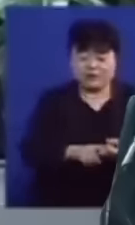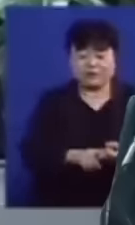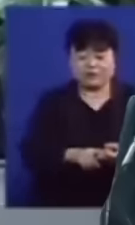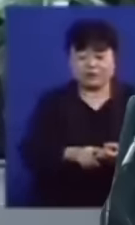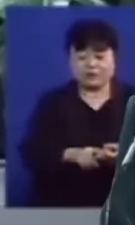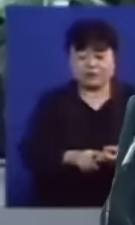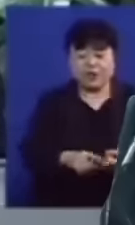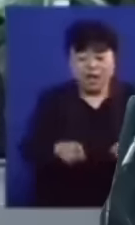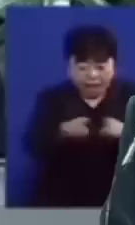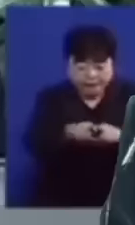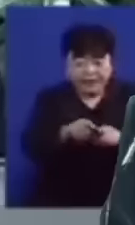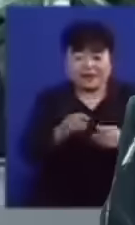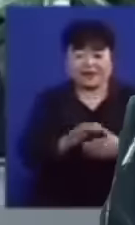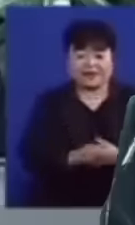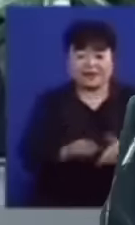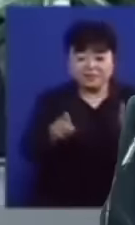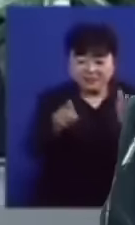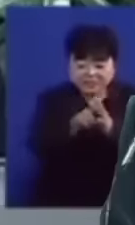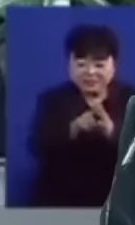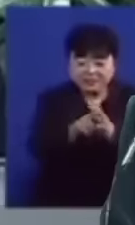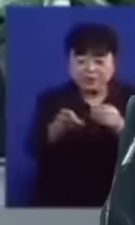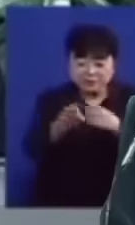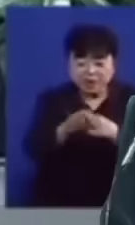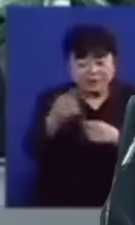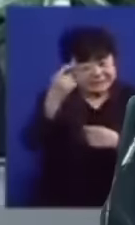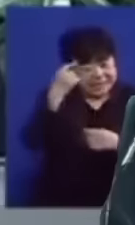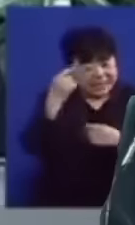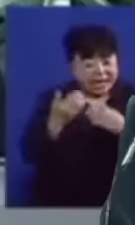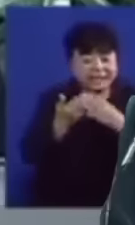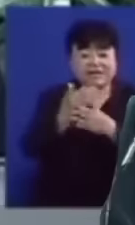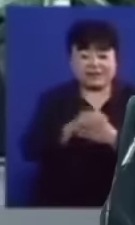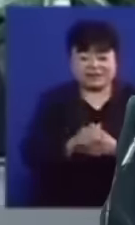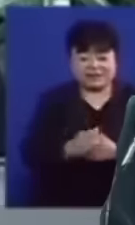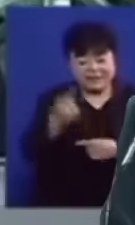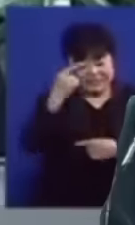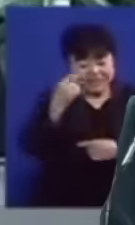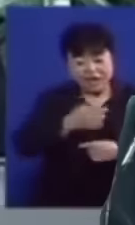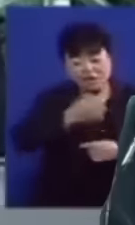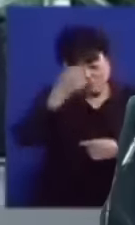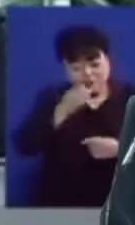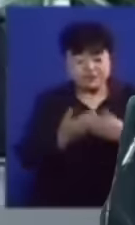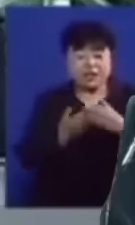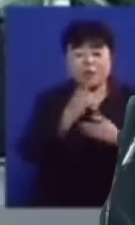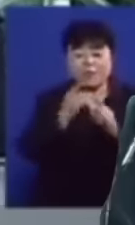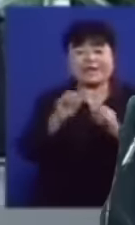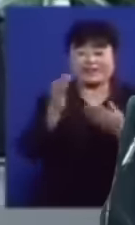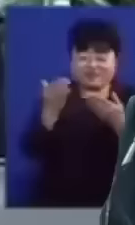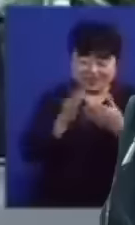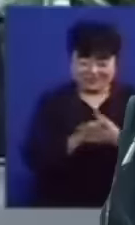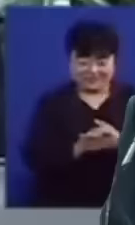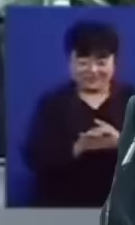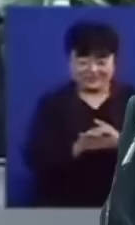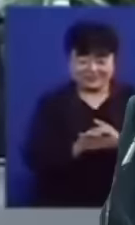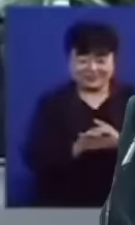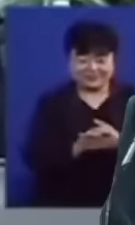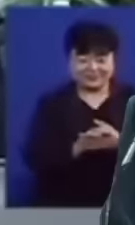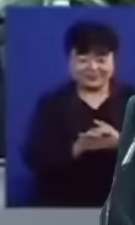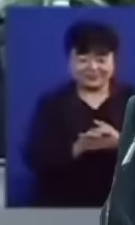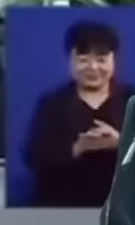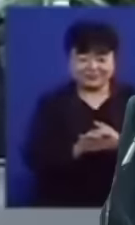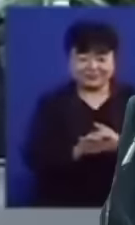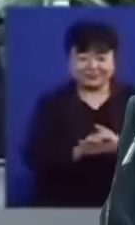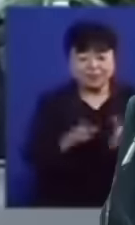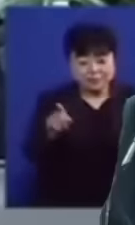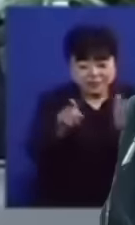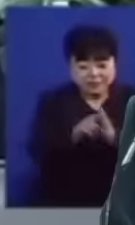함께 가는 것입니다. 내가 믿으면 그렇게 생각하게 되고 그렇게 꿈꾸게 되고 그렇게 말하게 돼요.